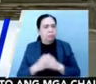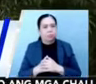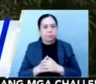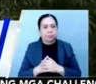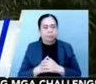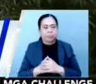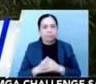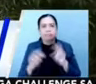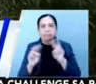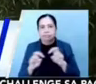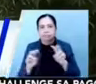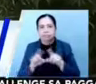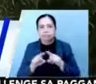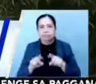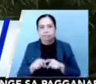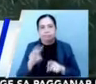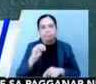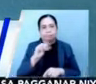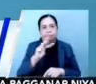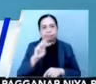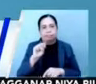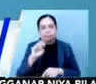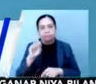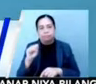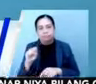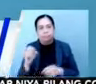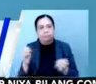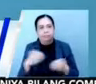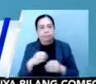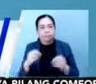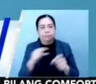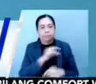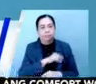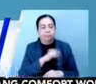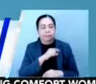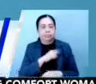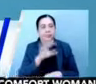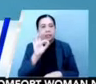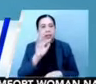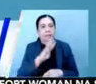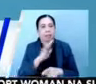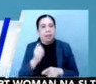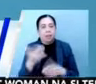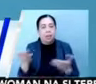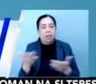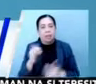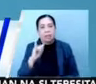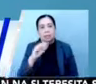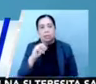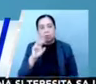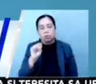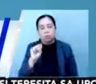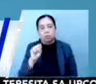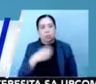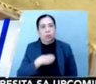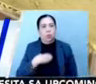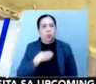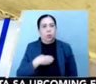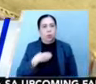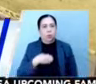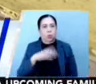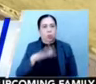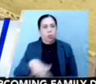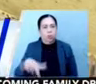Nag-imbestiga rin ng MWSS Regulatory Office sa kalidad ng tubig sa siyam na barangay sa Imus, Cavite. Reklamo kasi ng mga residente,